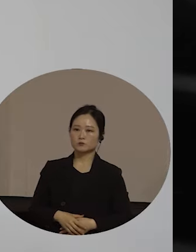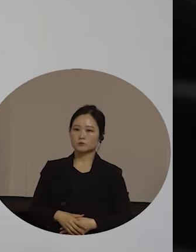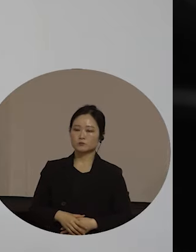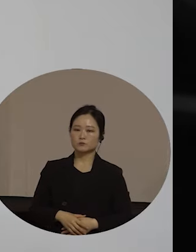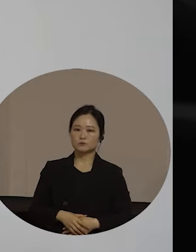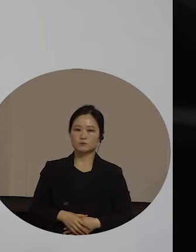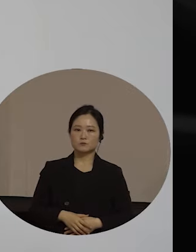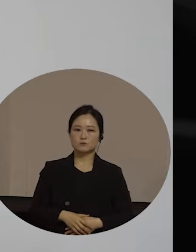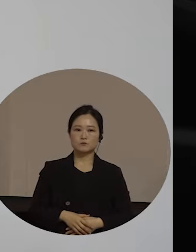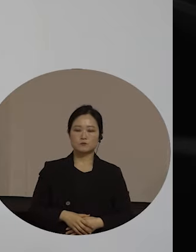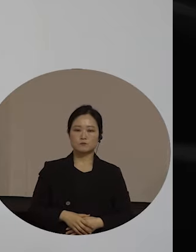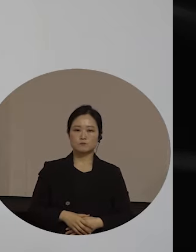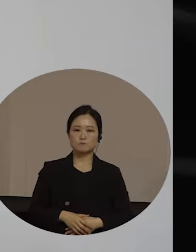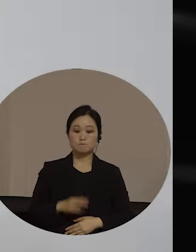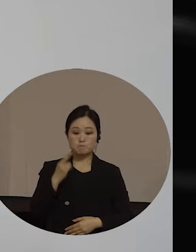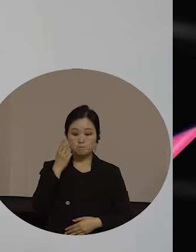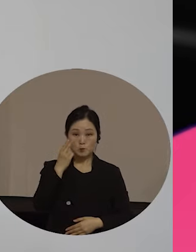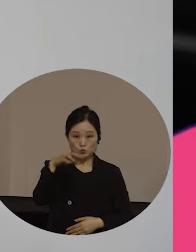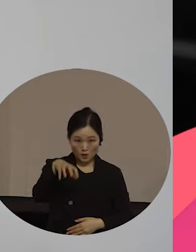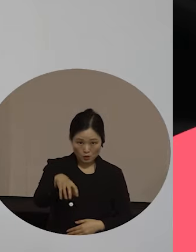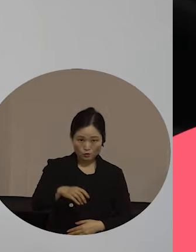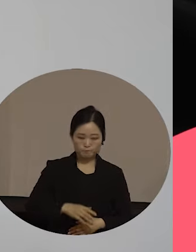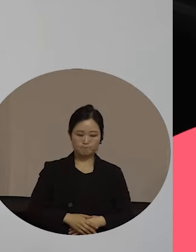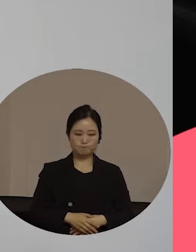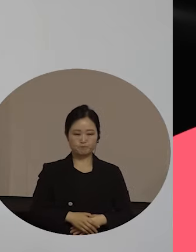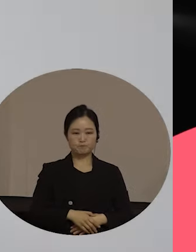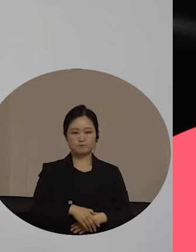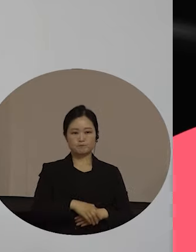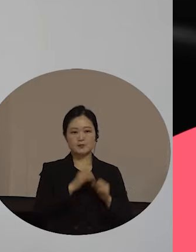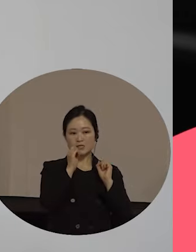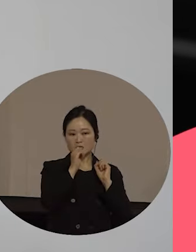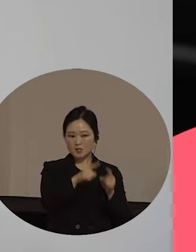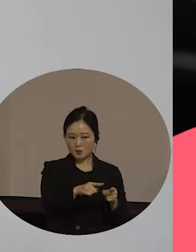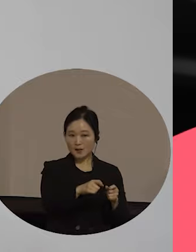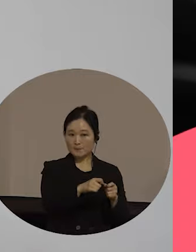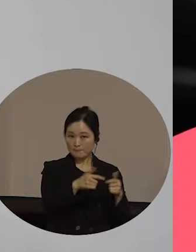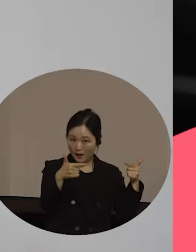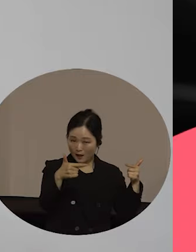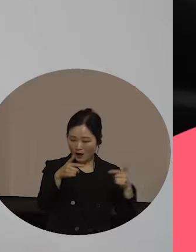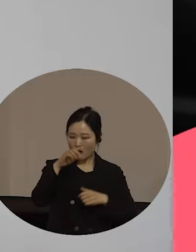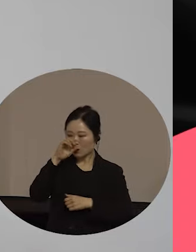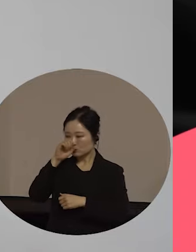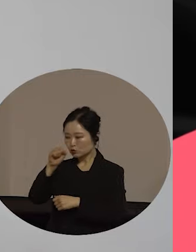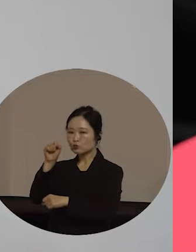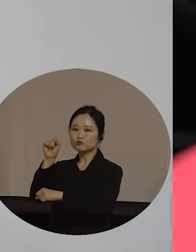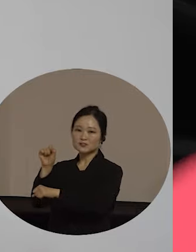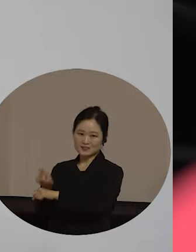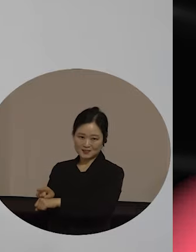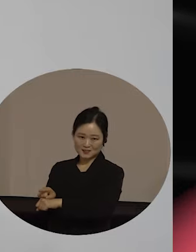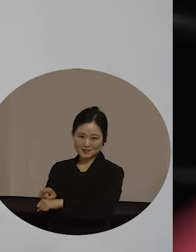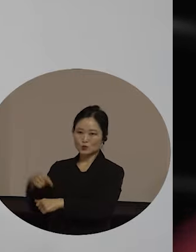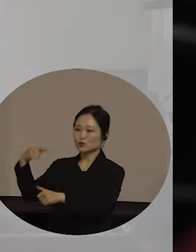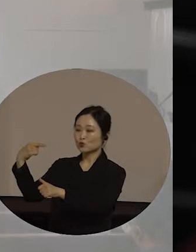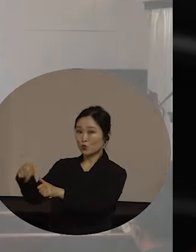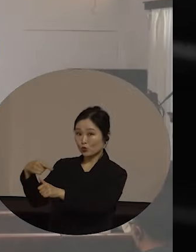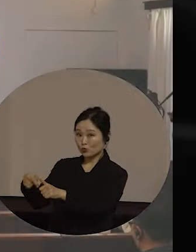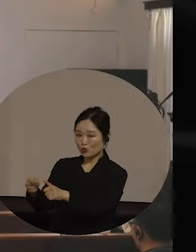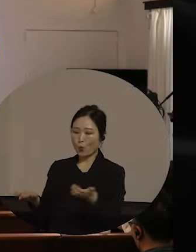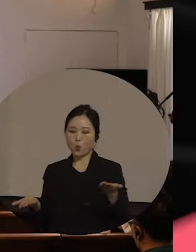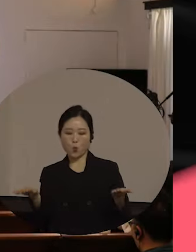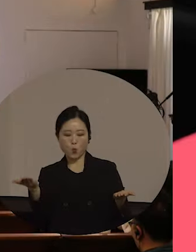increasing access to high quality education, arts education. 예,